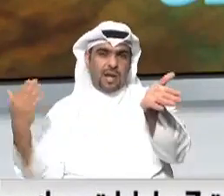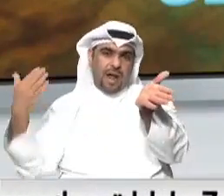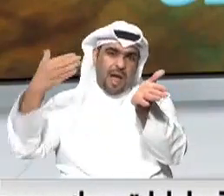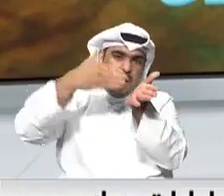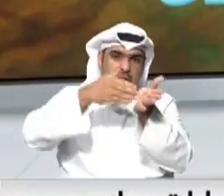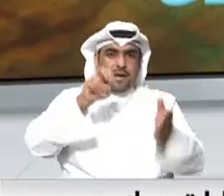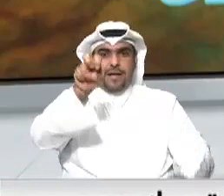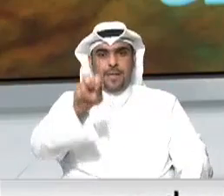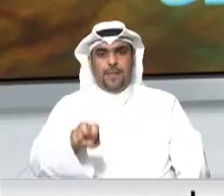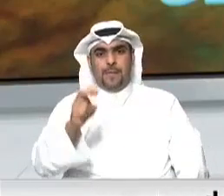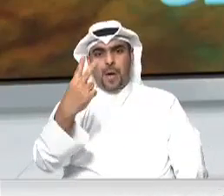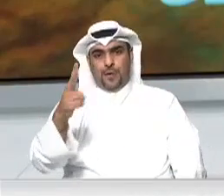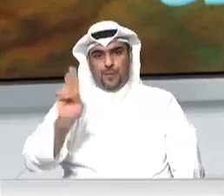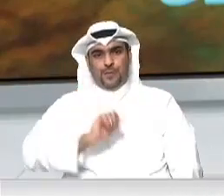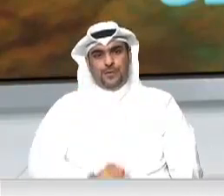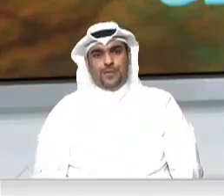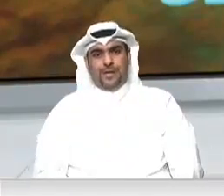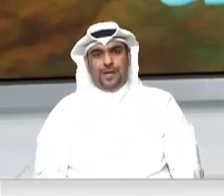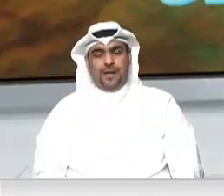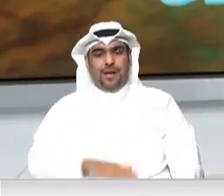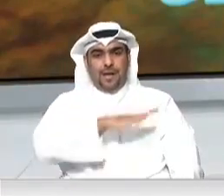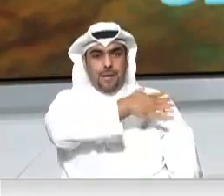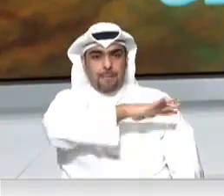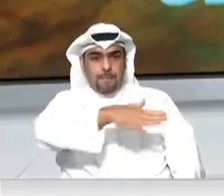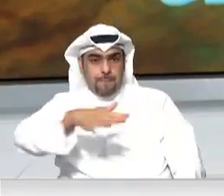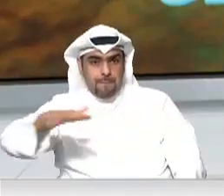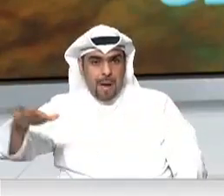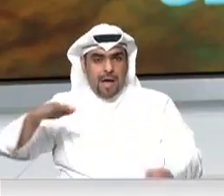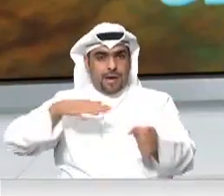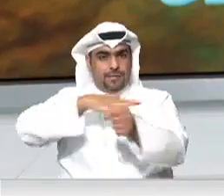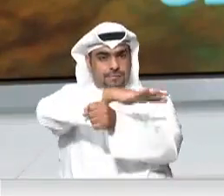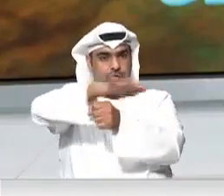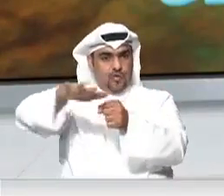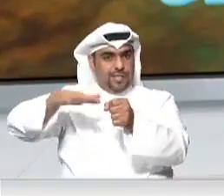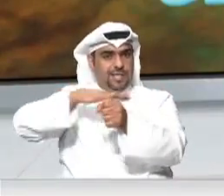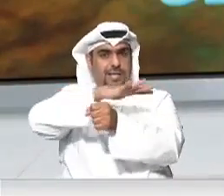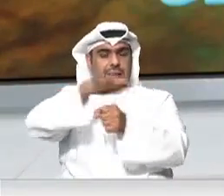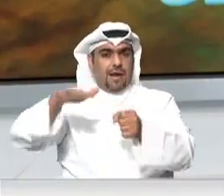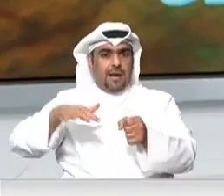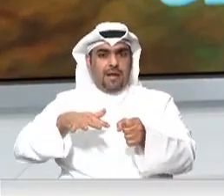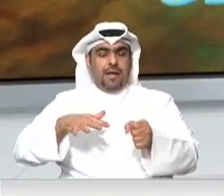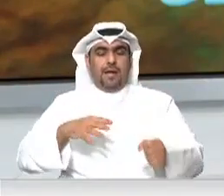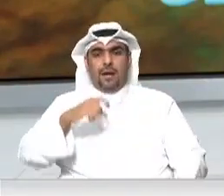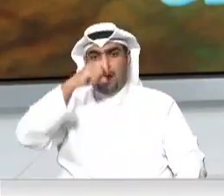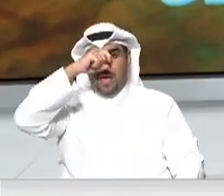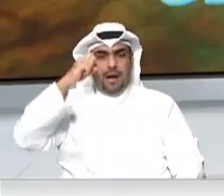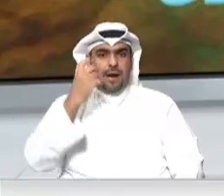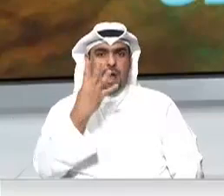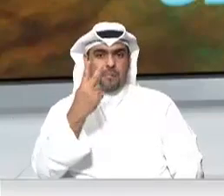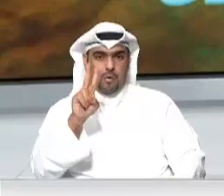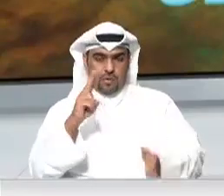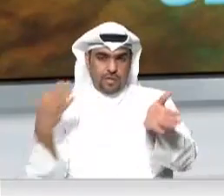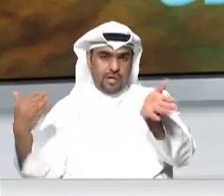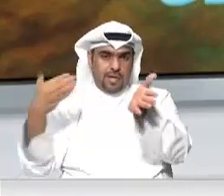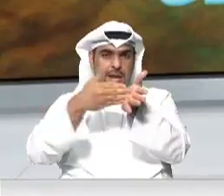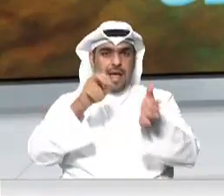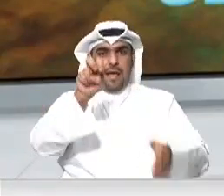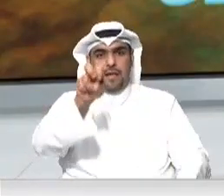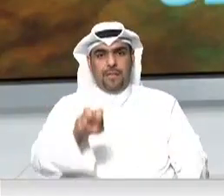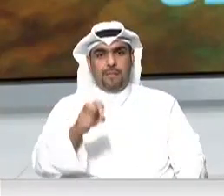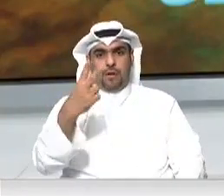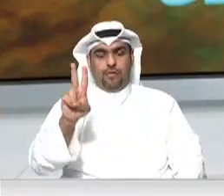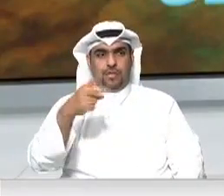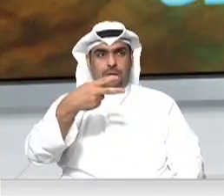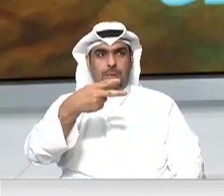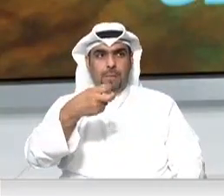في مختلف مناطق البلاد اما المناطق الساحليه والجزر متفاوته ما بين ال24 الى 28 درجه مئويه في مدينه